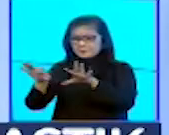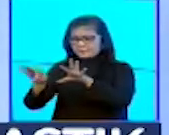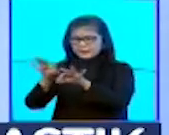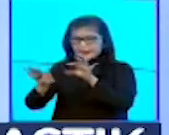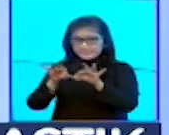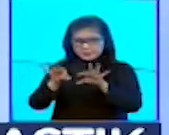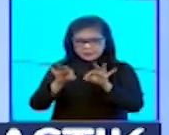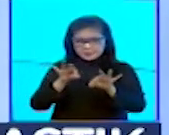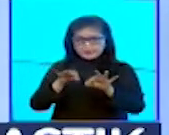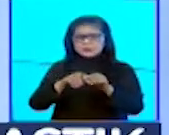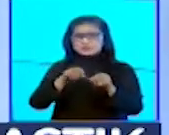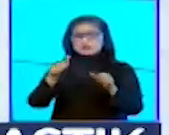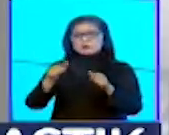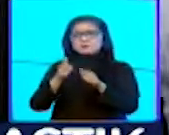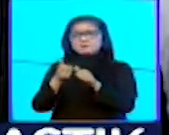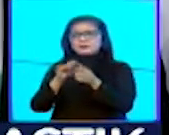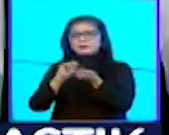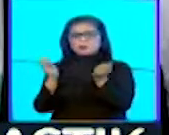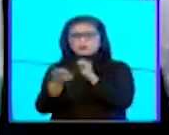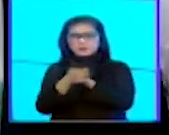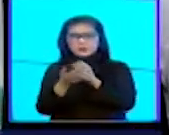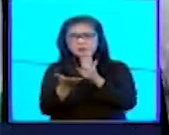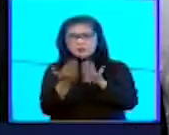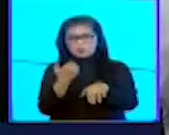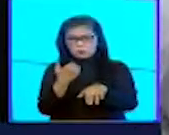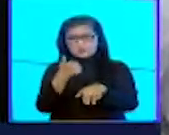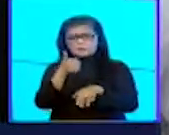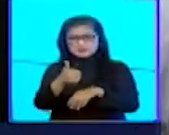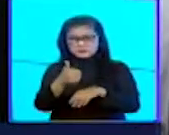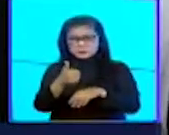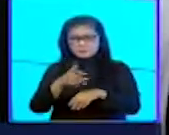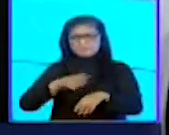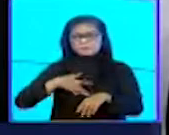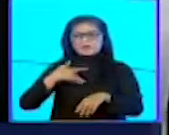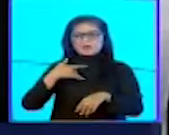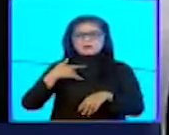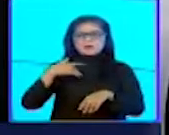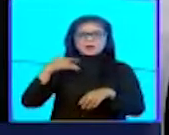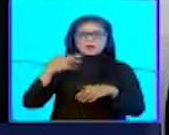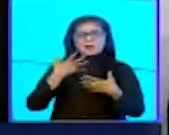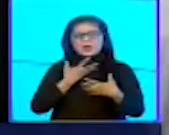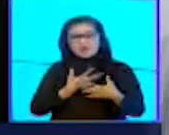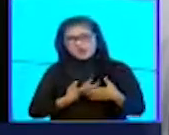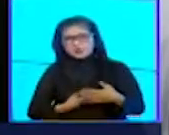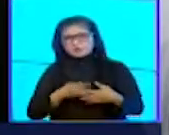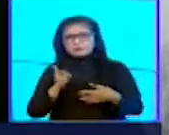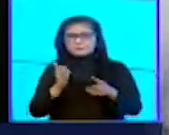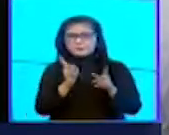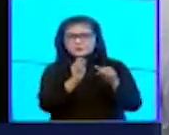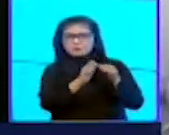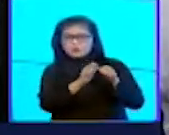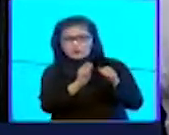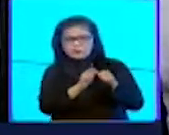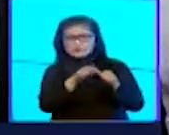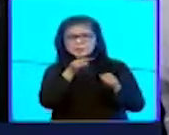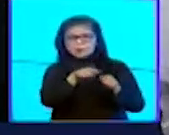yang memiliki nilai jual. Yang bikin saya terharu bisa mensejahterakan pelestari atau pemulung, itu